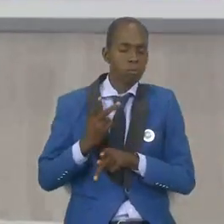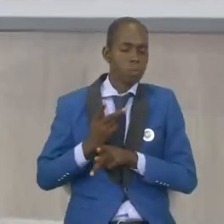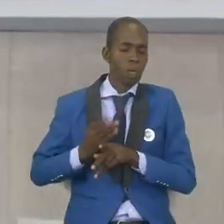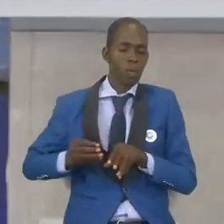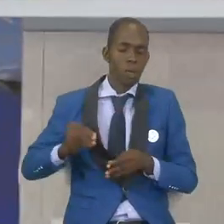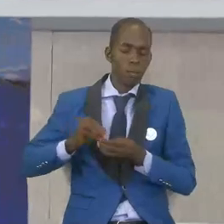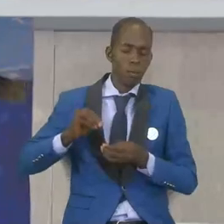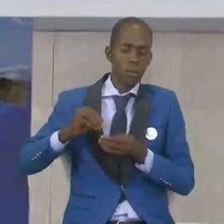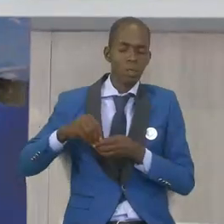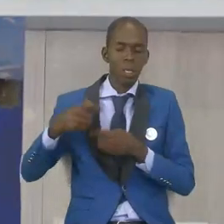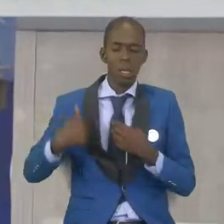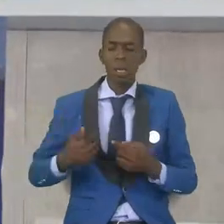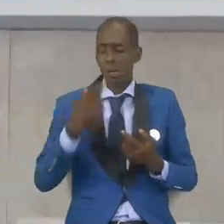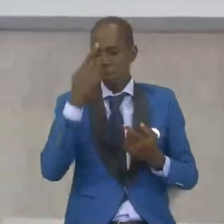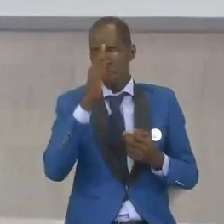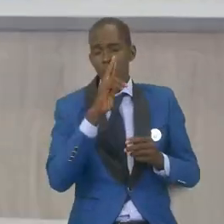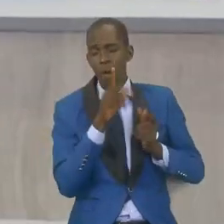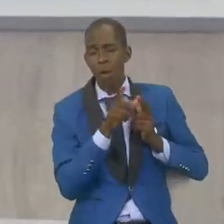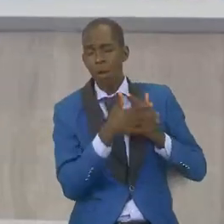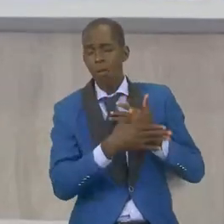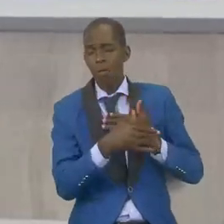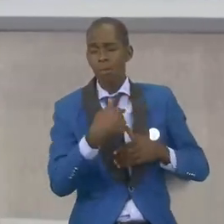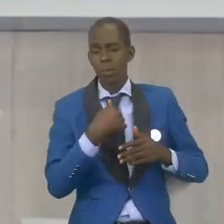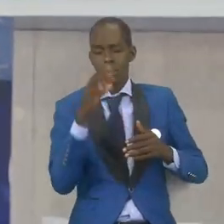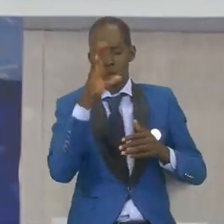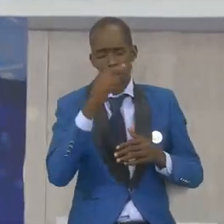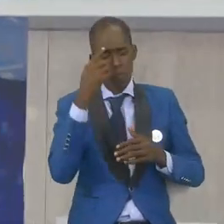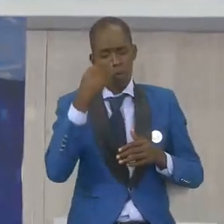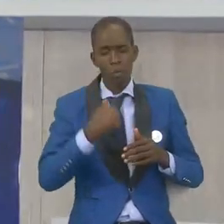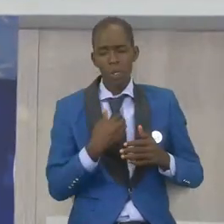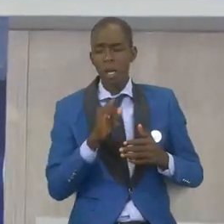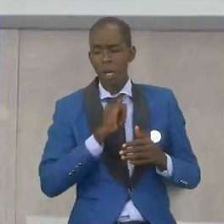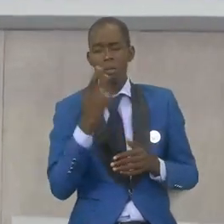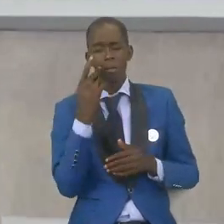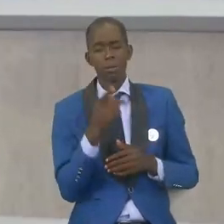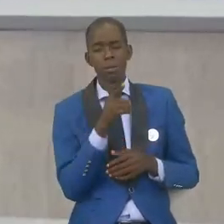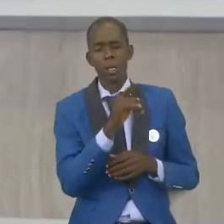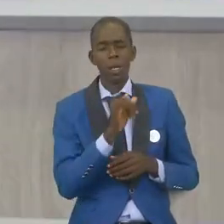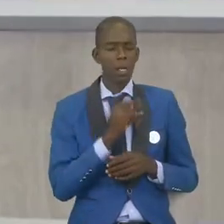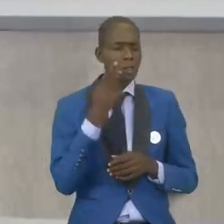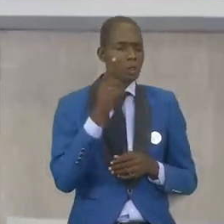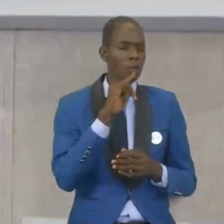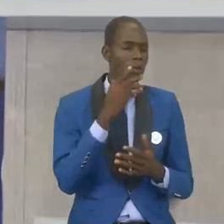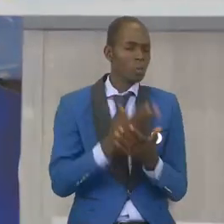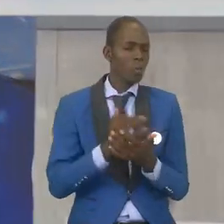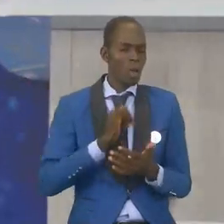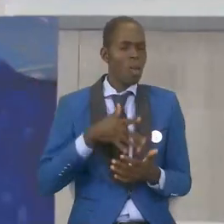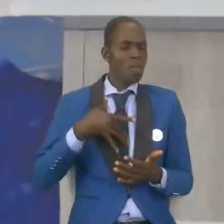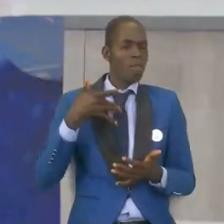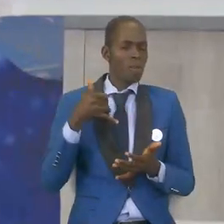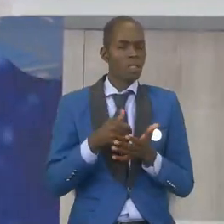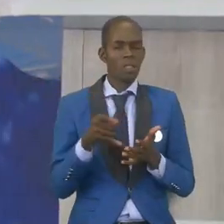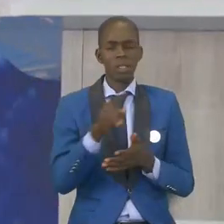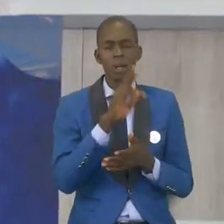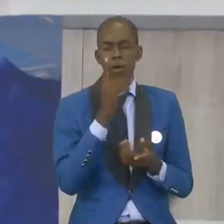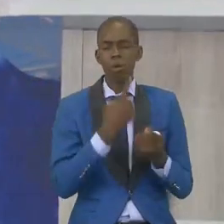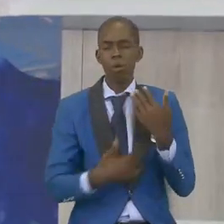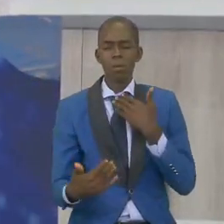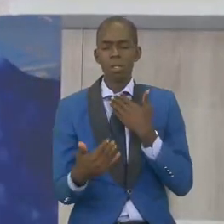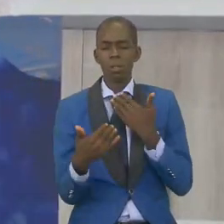Et toutes les craintes que tu trimbalais, oh, et on me poursuit, ils viennent après moi. Oh, je vois